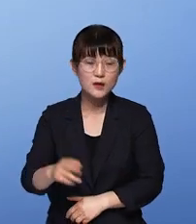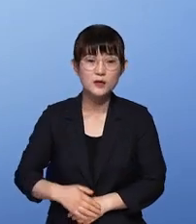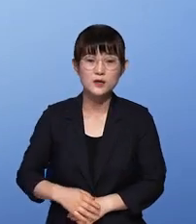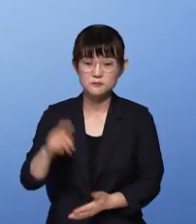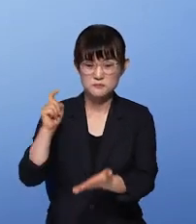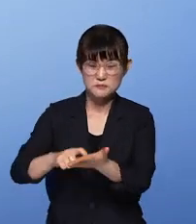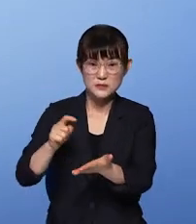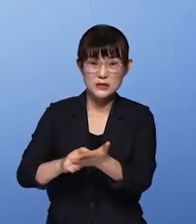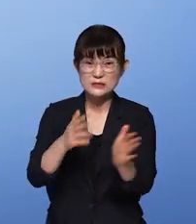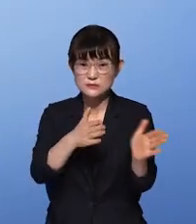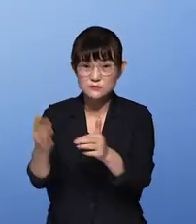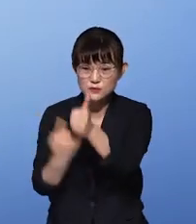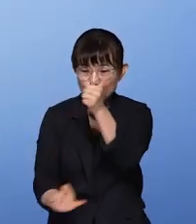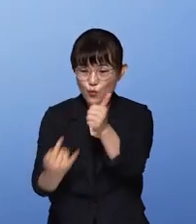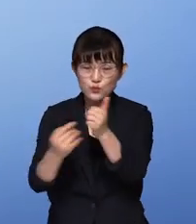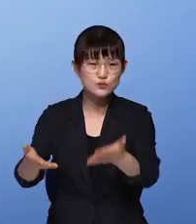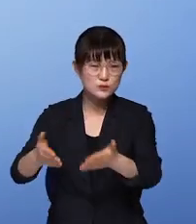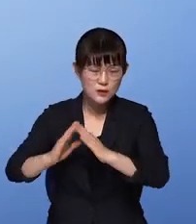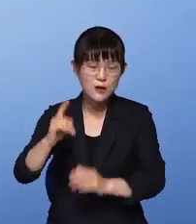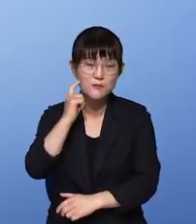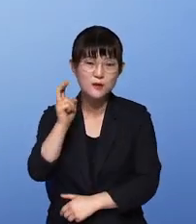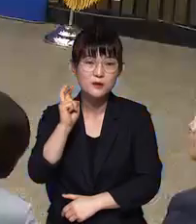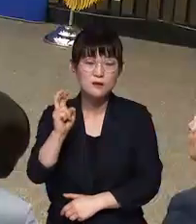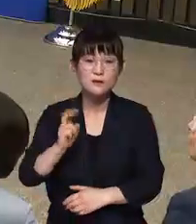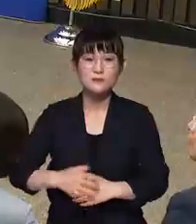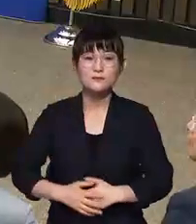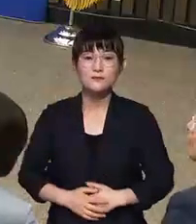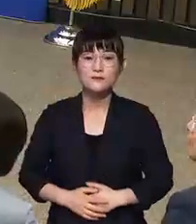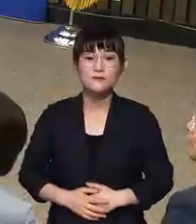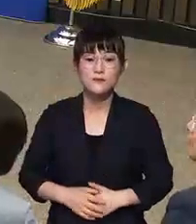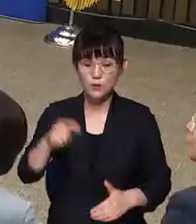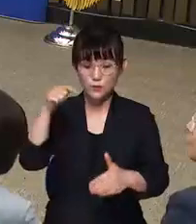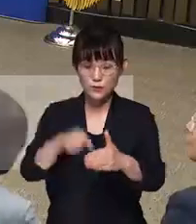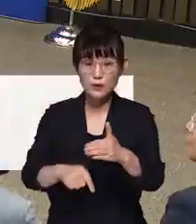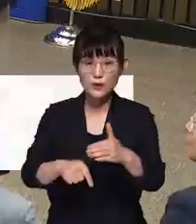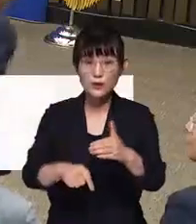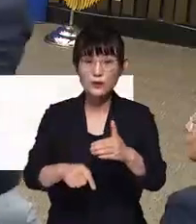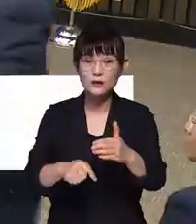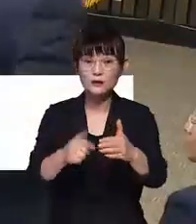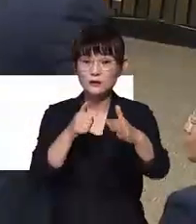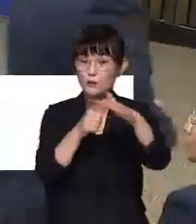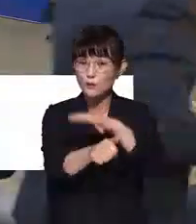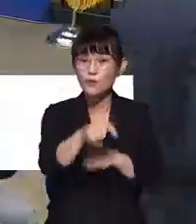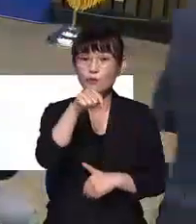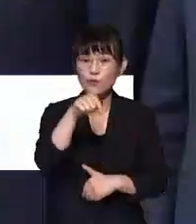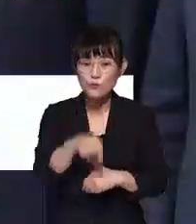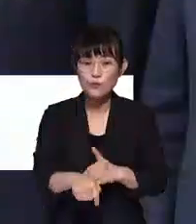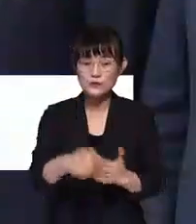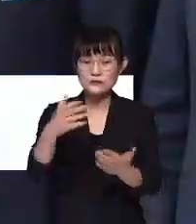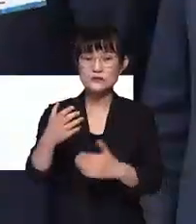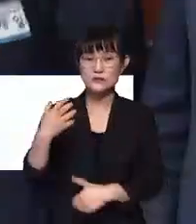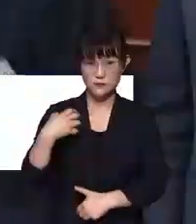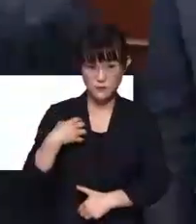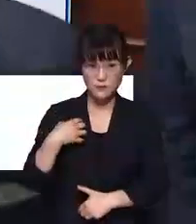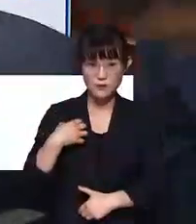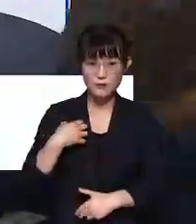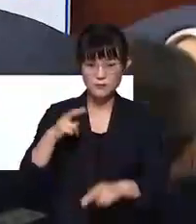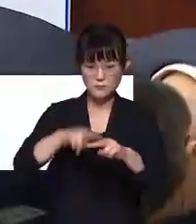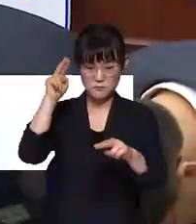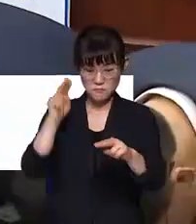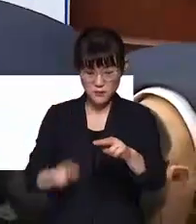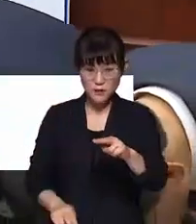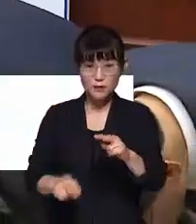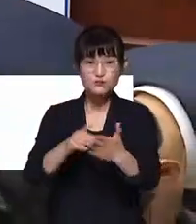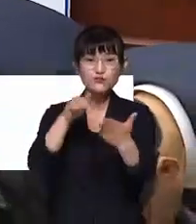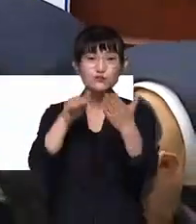등 상황이 복잡해질 것이라고 우려했습니다. 원내 지도부가 체포한 표결 결과에 책임을 지고 총사퇴한 뒤